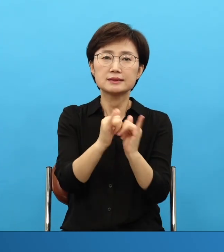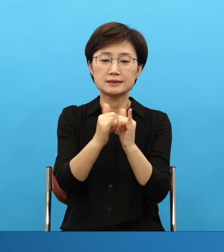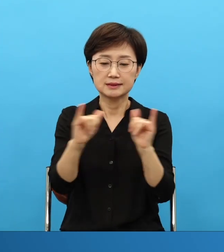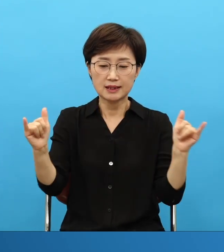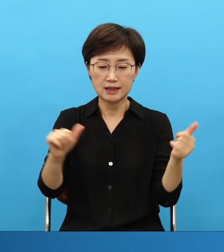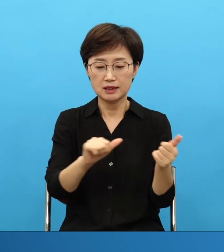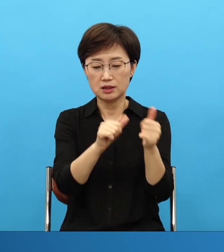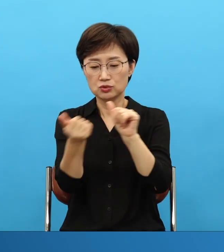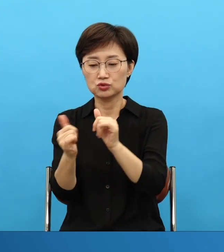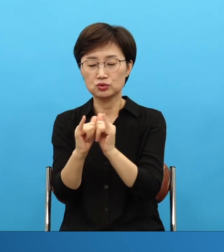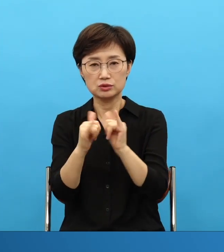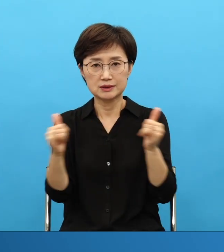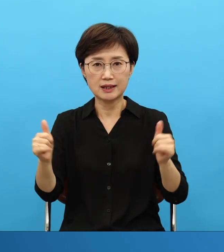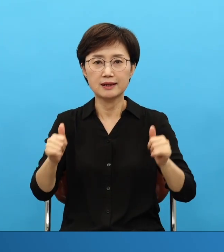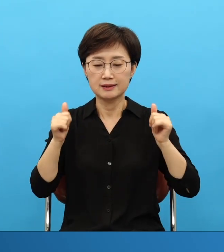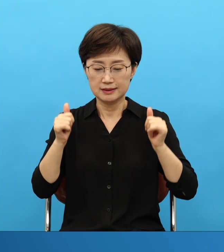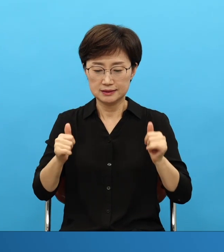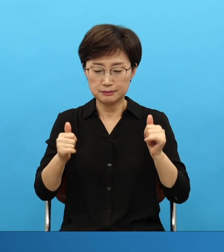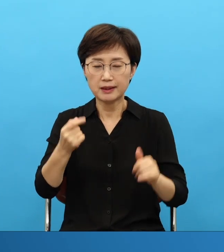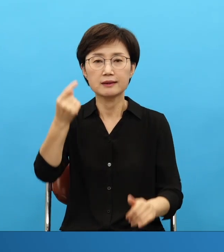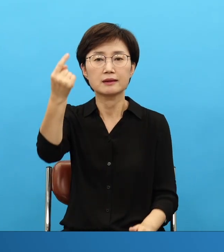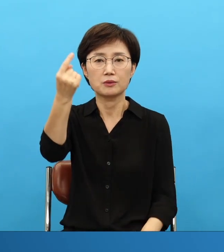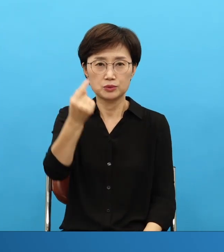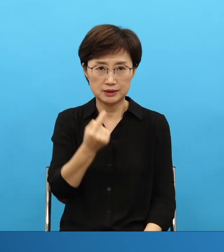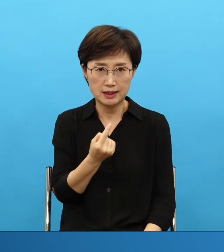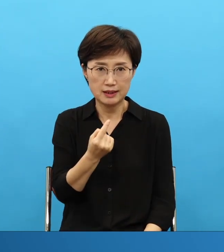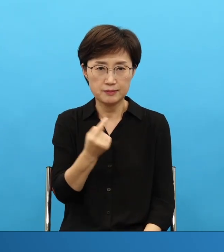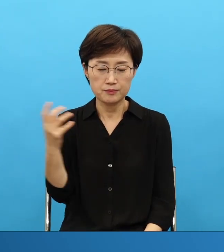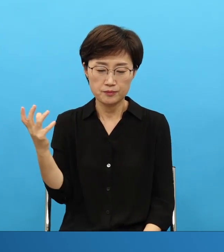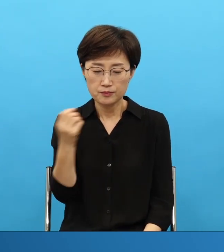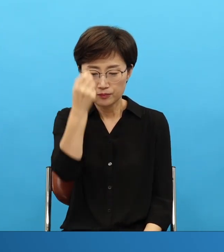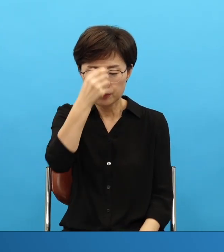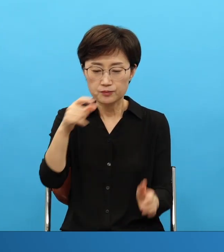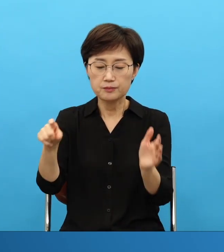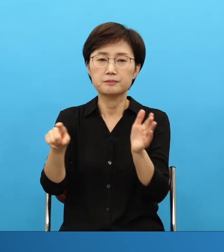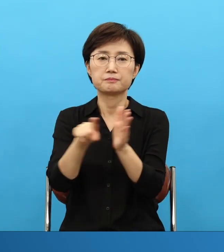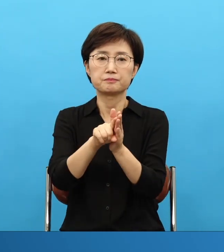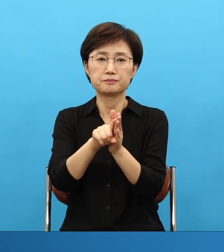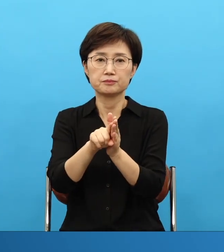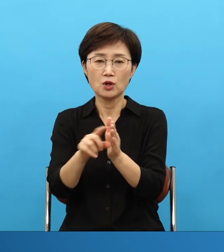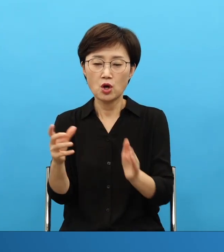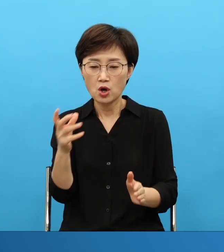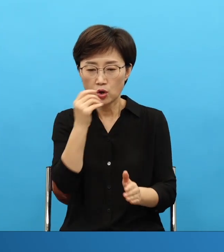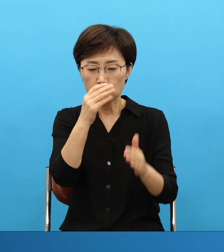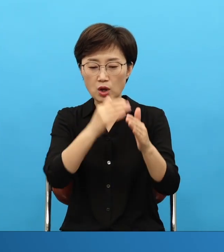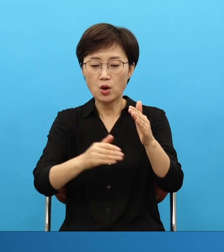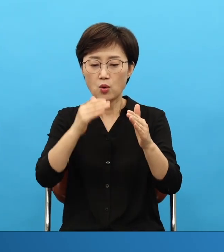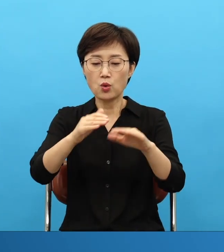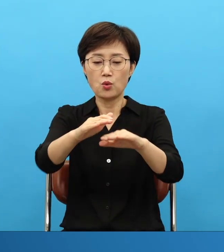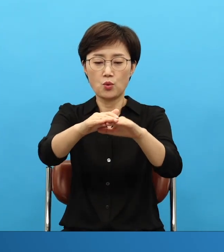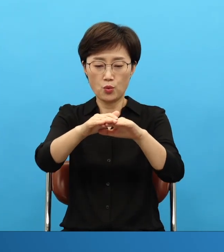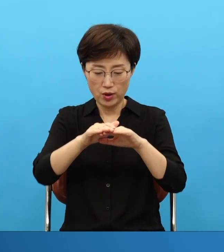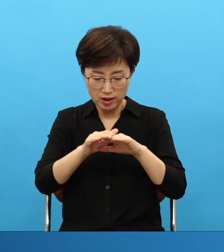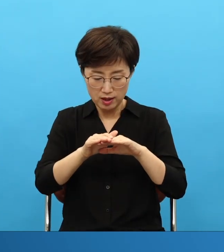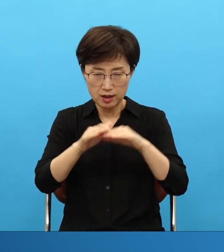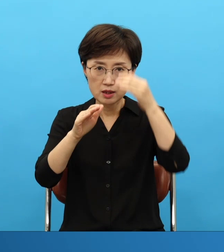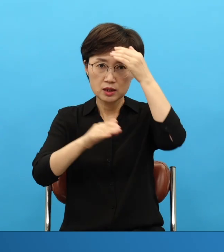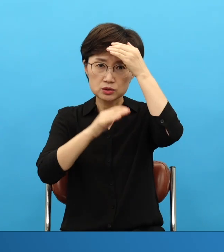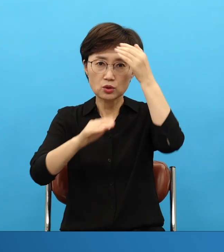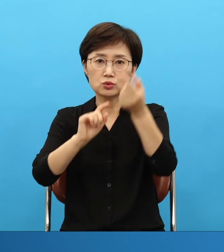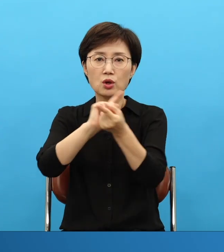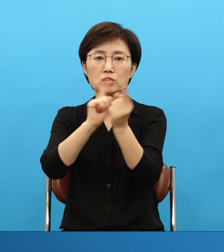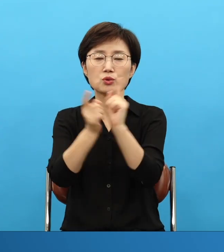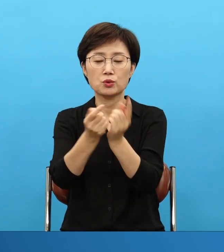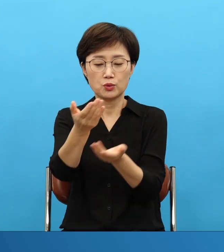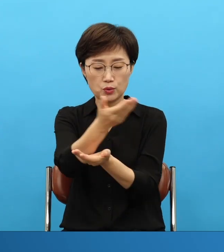계시다가 저리로서 산자와 죽은 자를 심판하러 오시리라. 성령을 믿사오며 거룩한